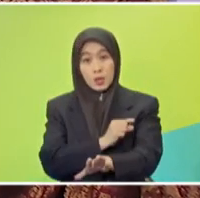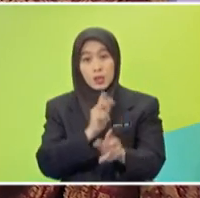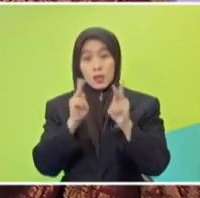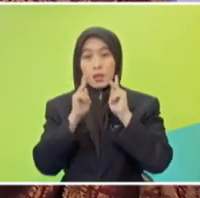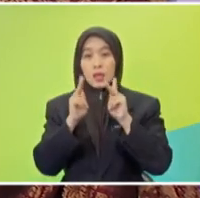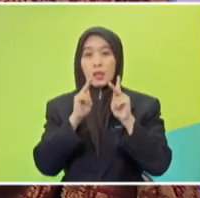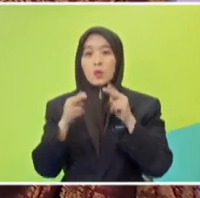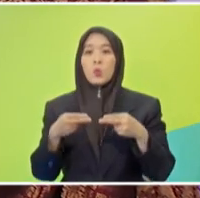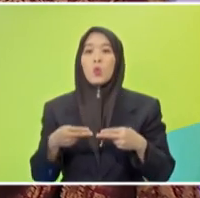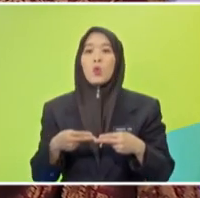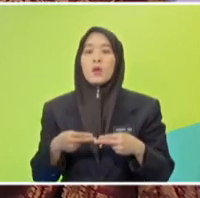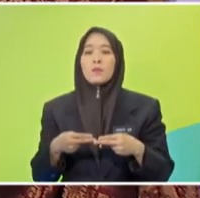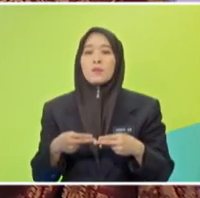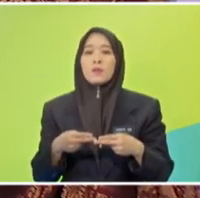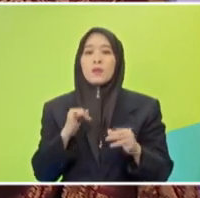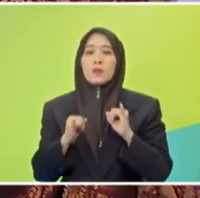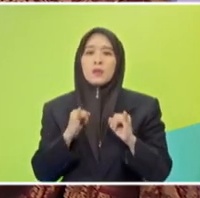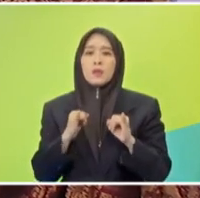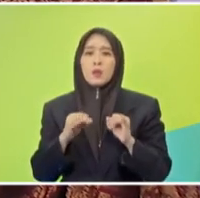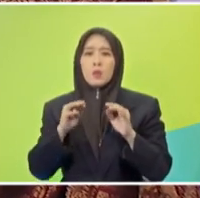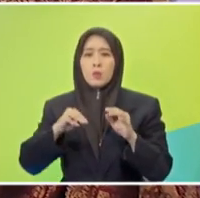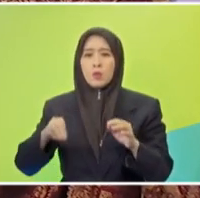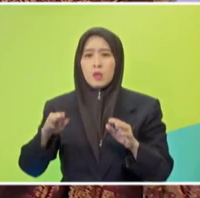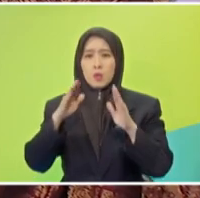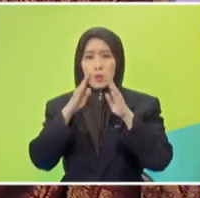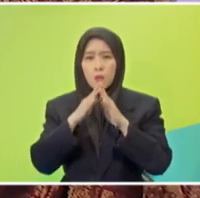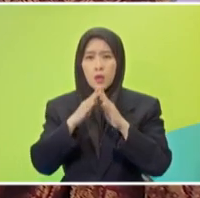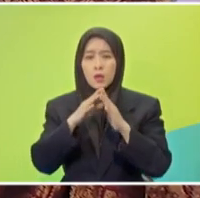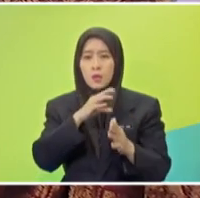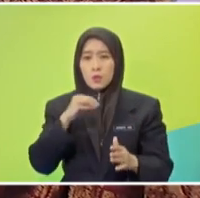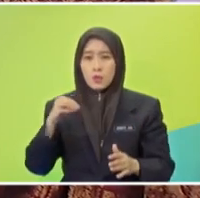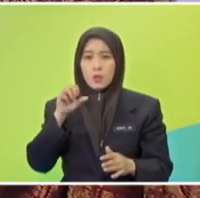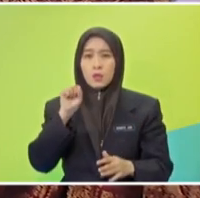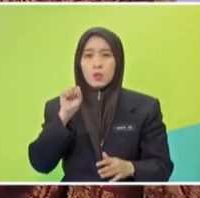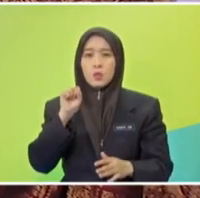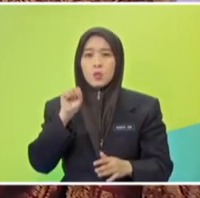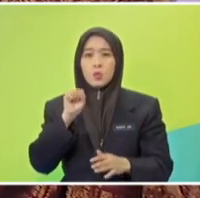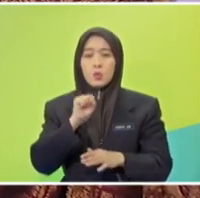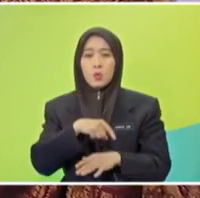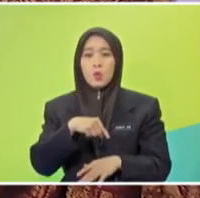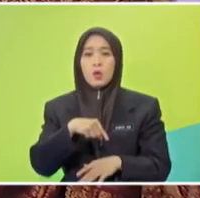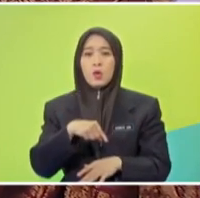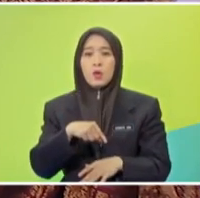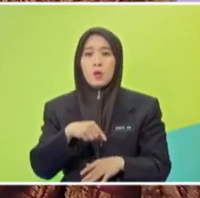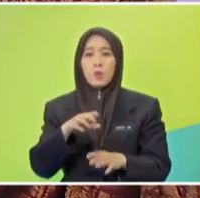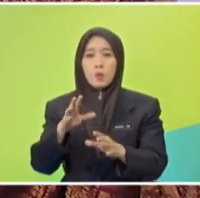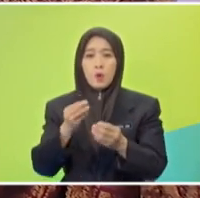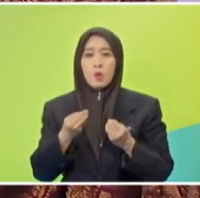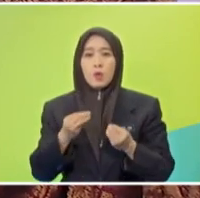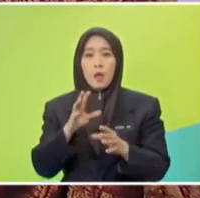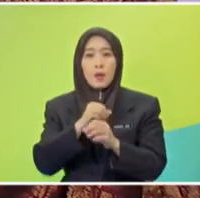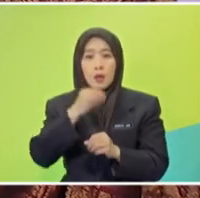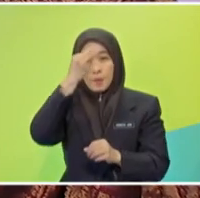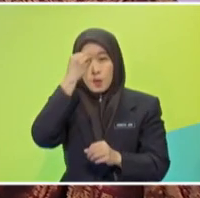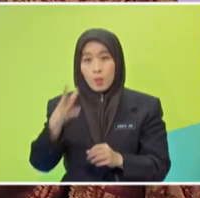jadi Jika murid-murid di rumah juga ataupun yang di studio ingin lagi lebih lanjut mendapatkan bahan-bahan pengukuhan